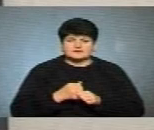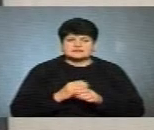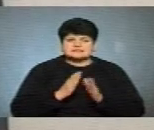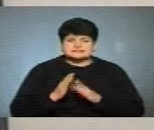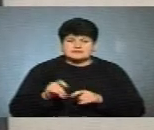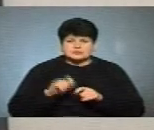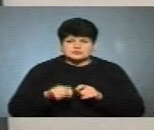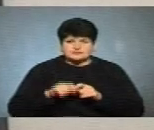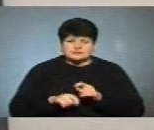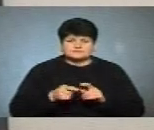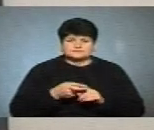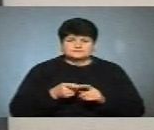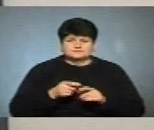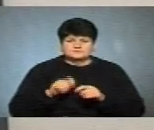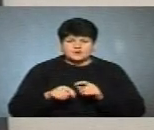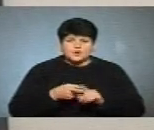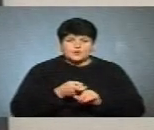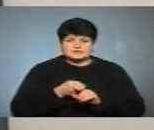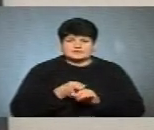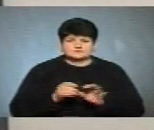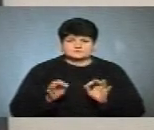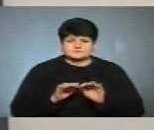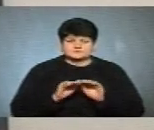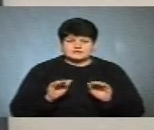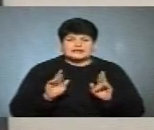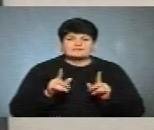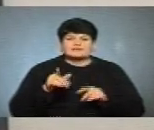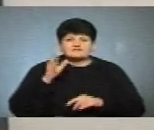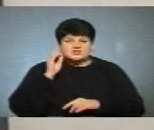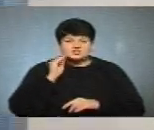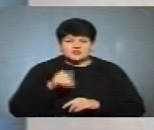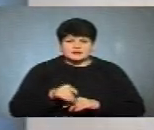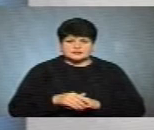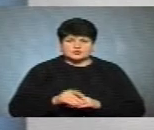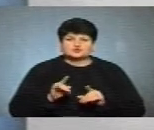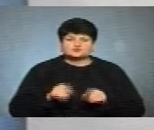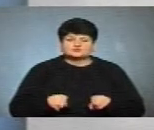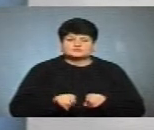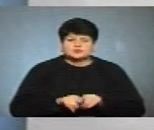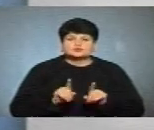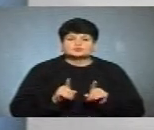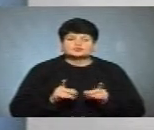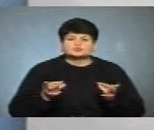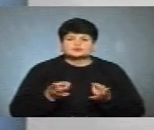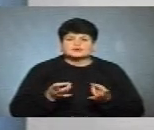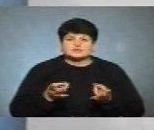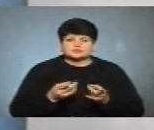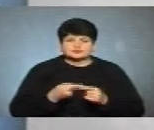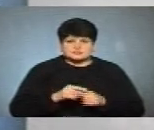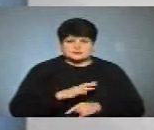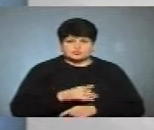і відстежування контактів на належному рівні. Як ви вважаєте, чому і що потрібно, аби це